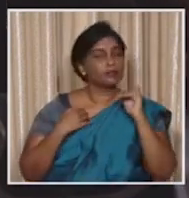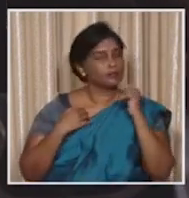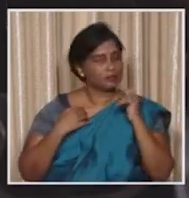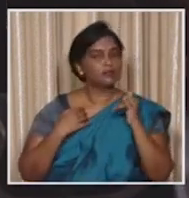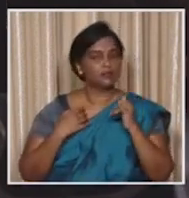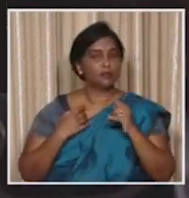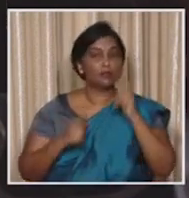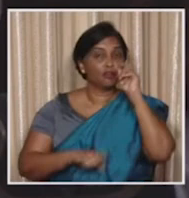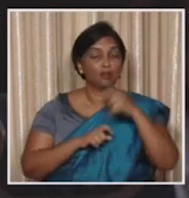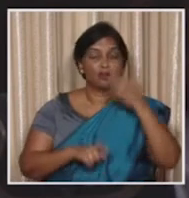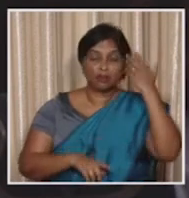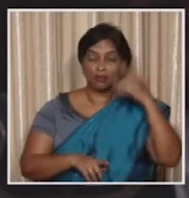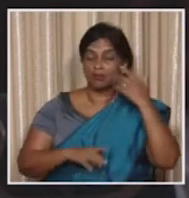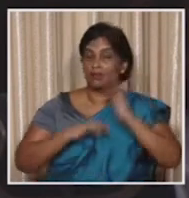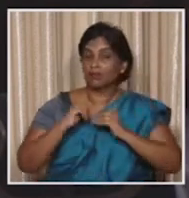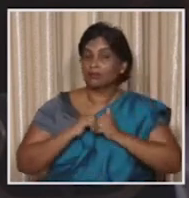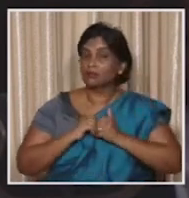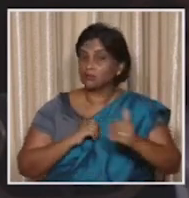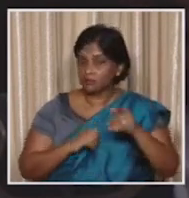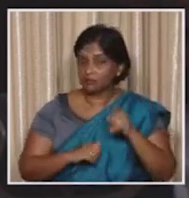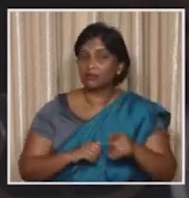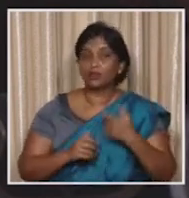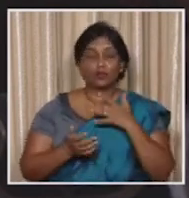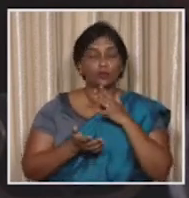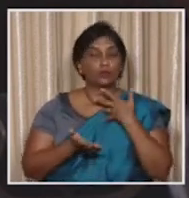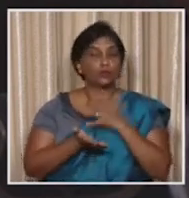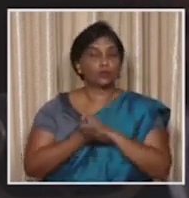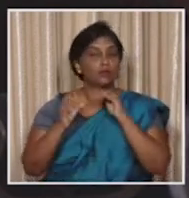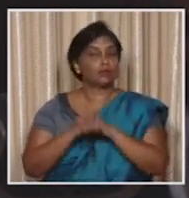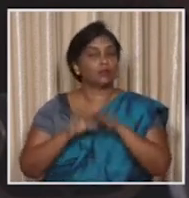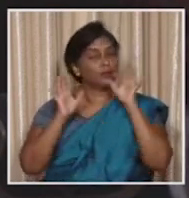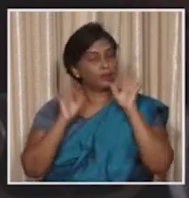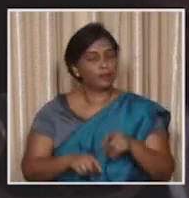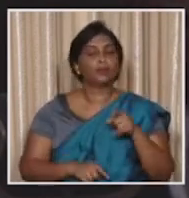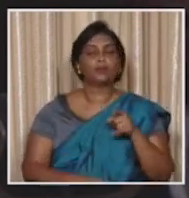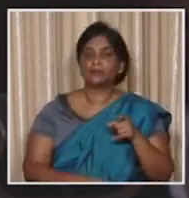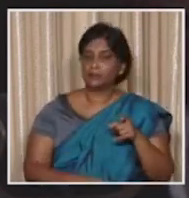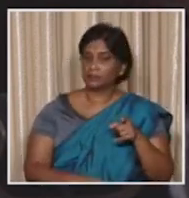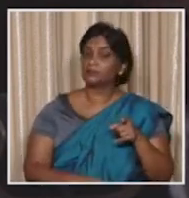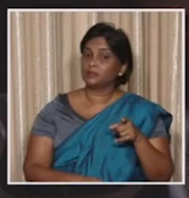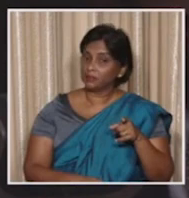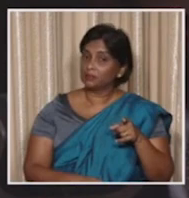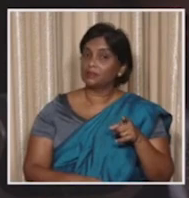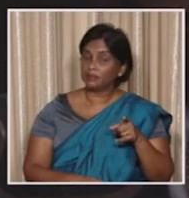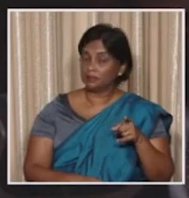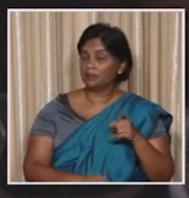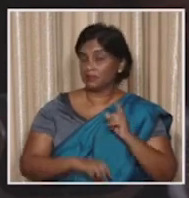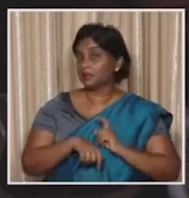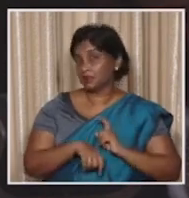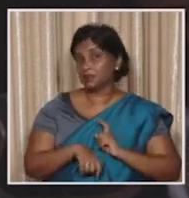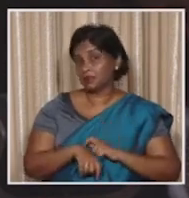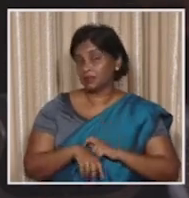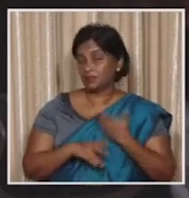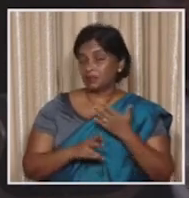அந்த இடத்திலே நீங்கள் சொல்லி இருக்க முடியும், மக்களுக்கு அதில் அக்கறை இல்லை, மக்கள் அதையெல்லாம் மறந்து விட்டார்கள் என்று. ஆனால் ஒரு